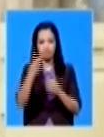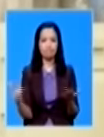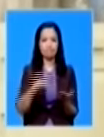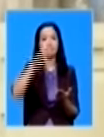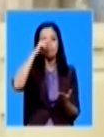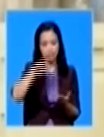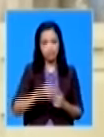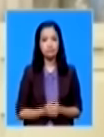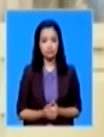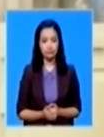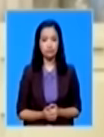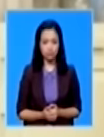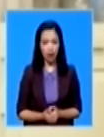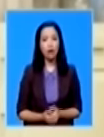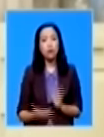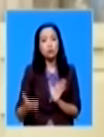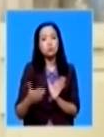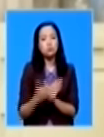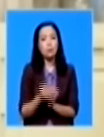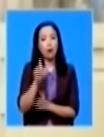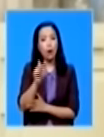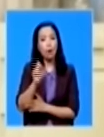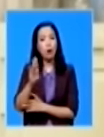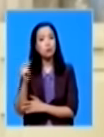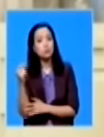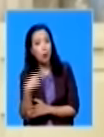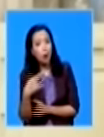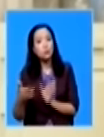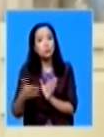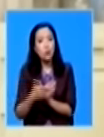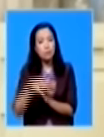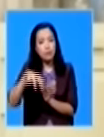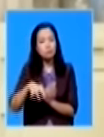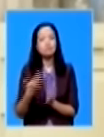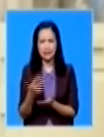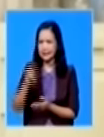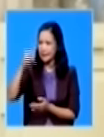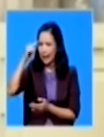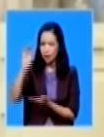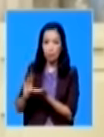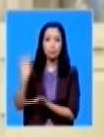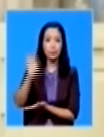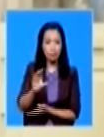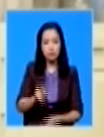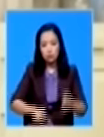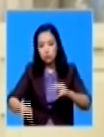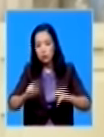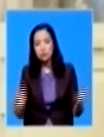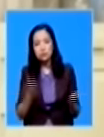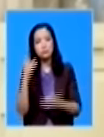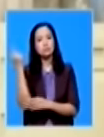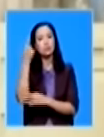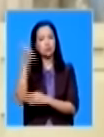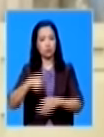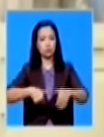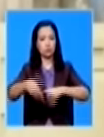ประชุมร่วมกับท้องถิ่นอบต.เดี๋ยวผมก็จะหางบประมาณลงไปส่วนหนึ่งแล้วในส่วนนี้สามารถไปใช้ในเรื่องของดูแลส่งเสริมการท่องเที่ยวท้องถิ่น